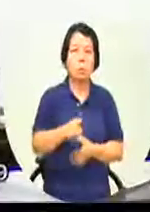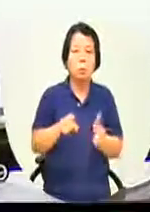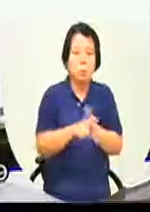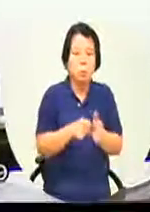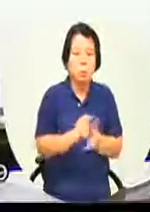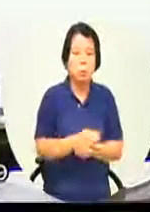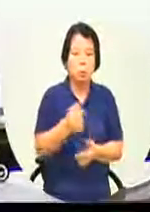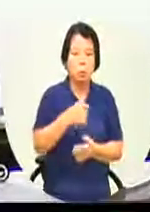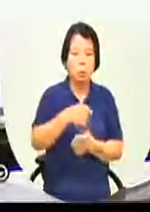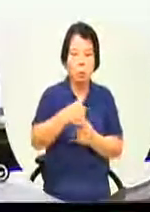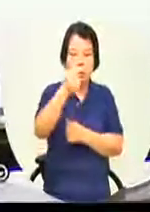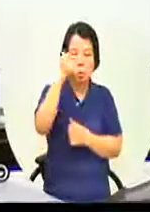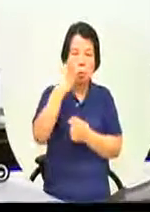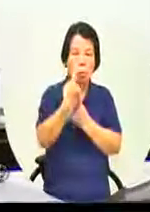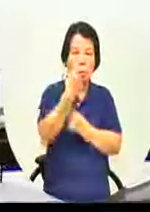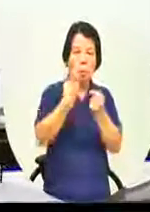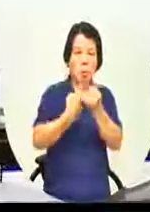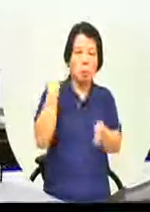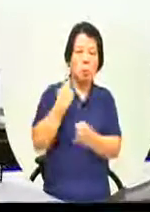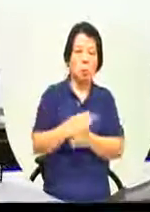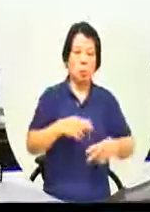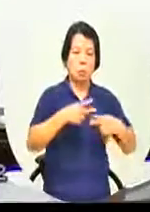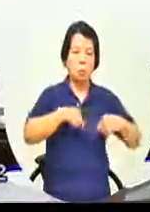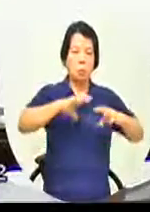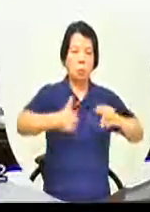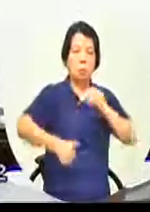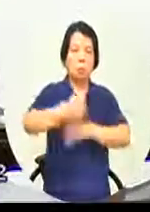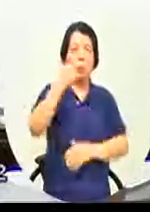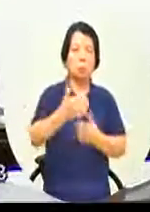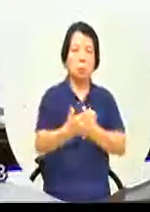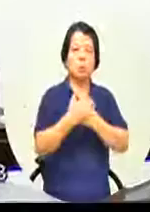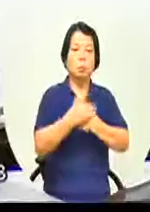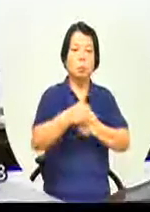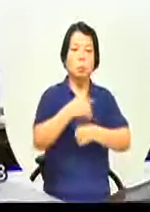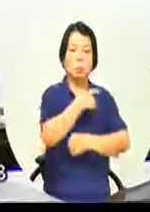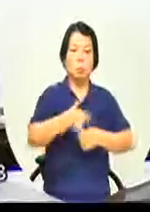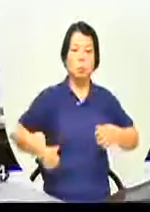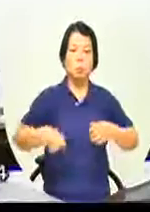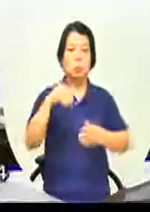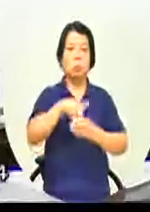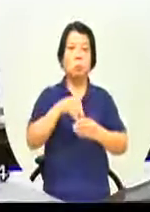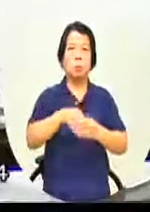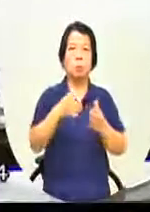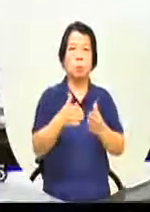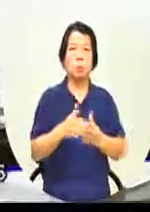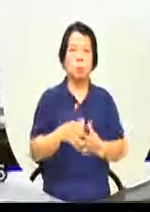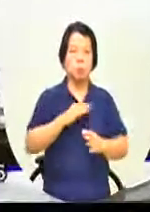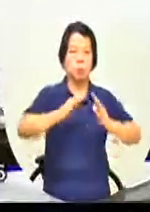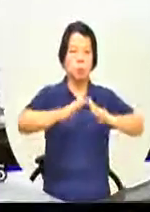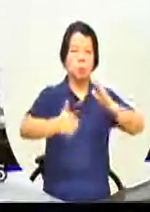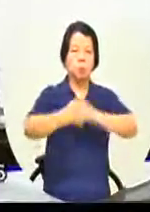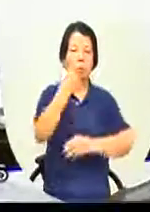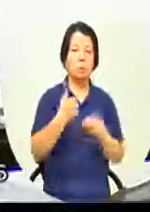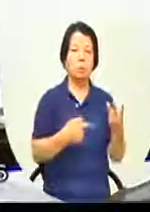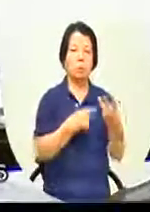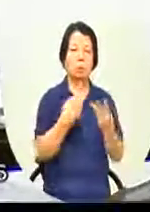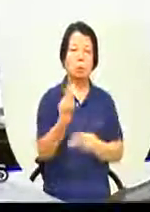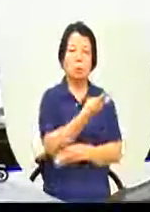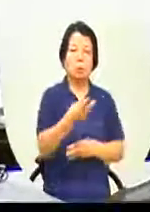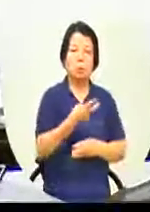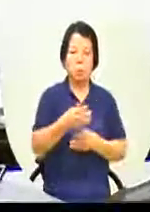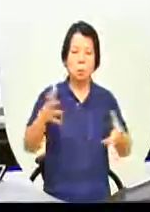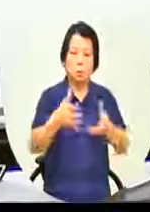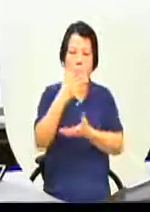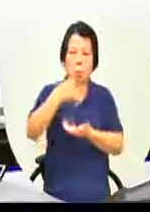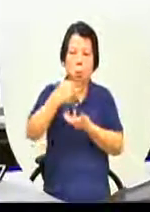我去年小英总统来辅选的时候，我有一个机会跟小英总统还有市长。然后一起吃饭的时候，我就跟小英